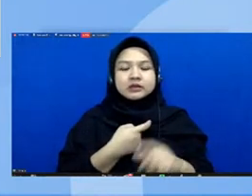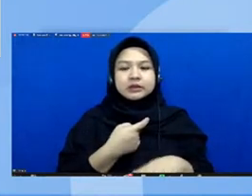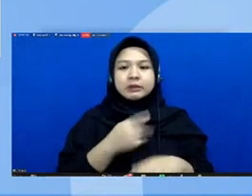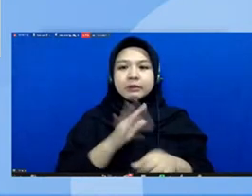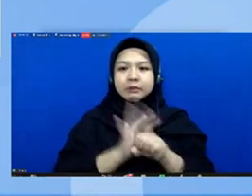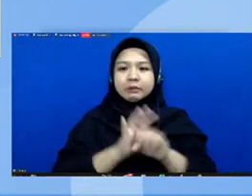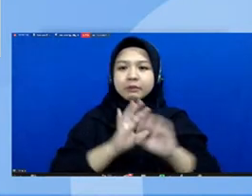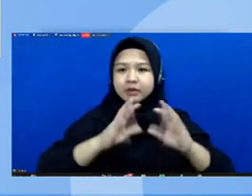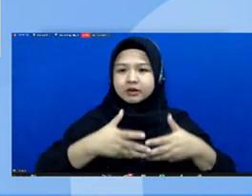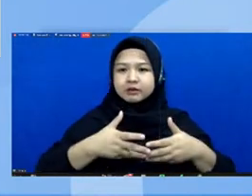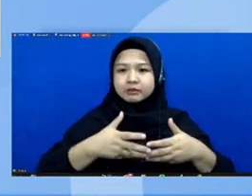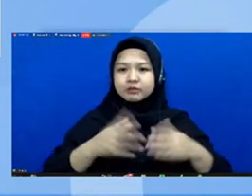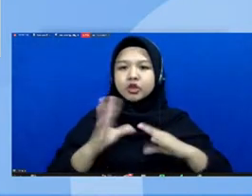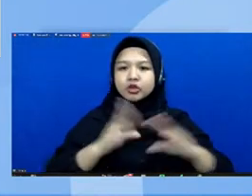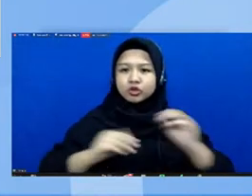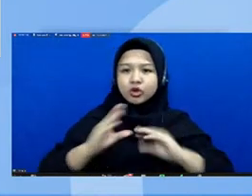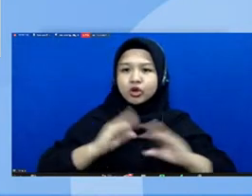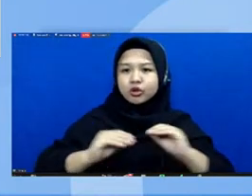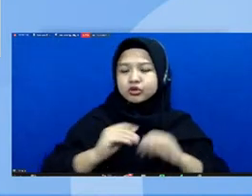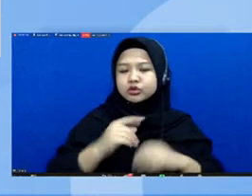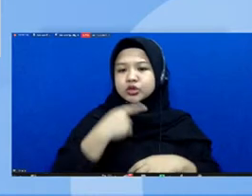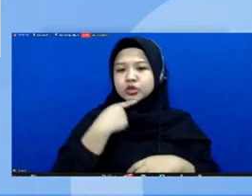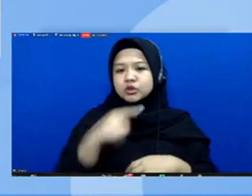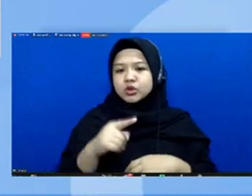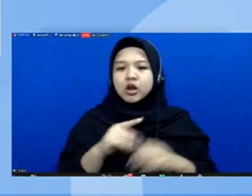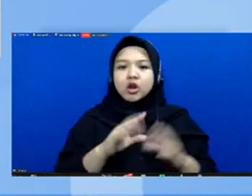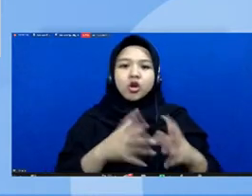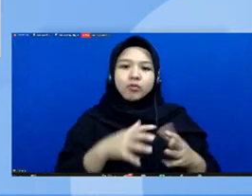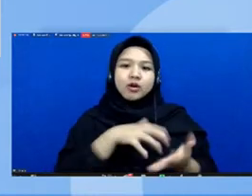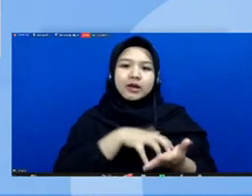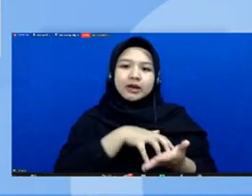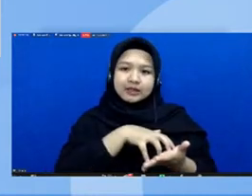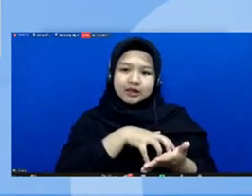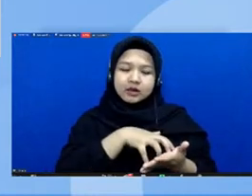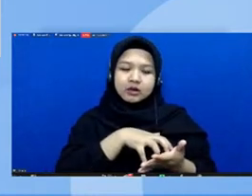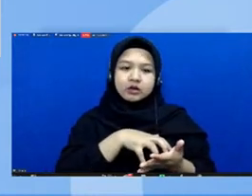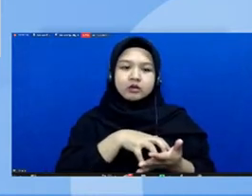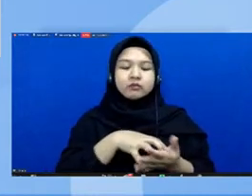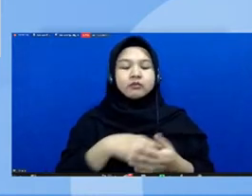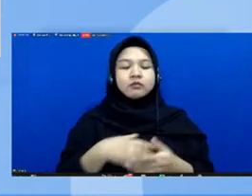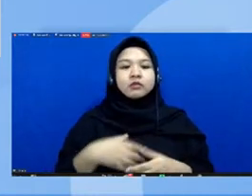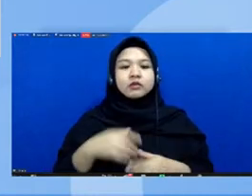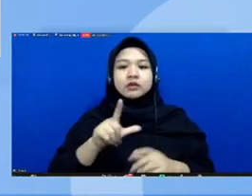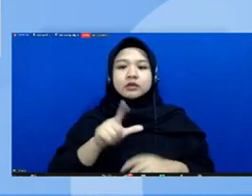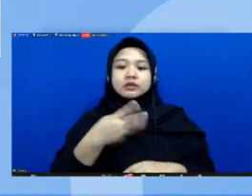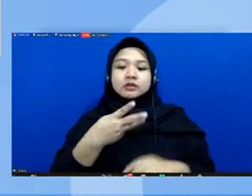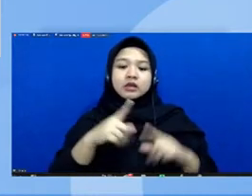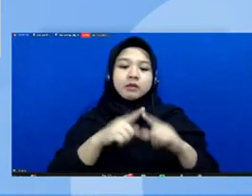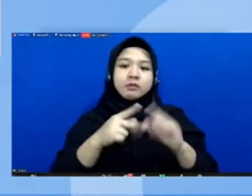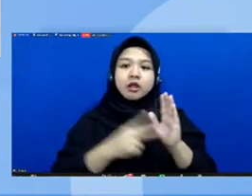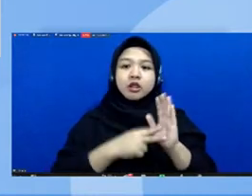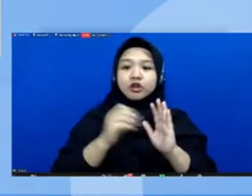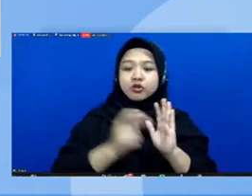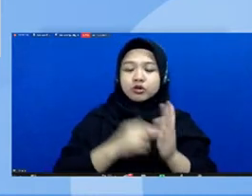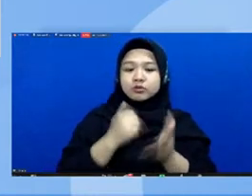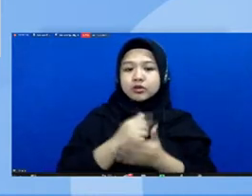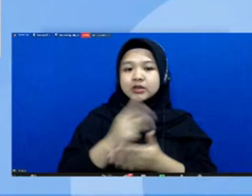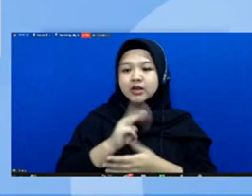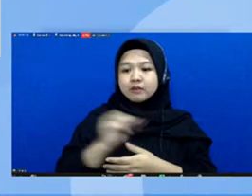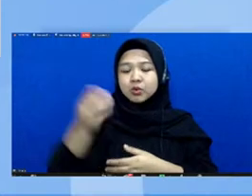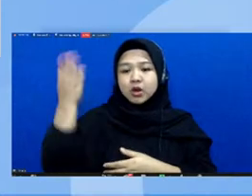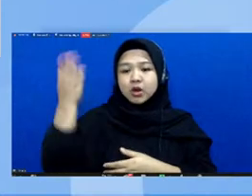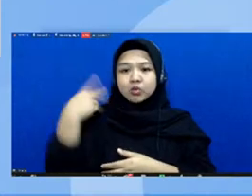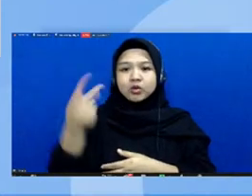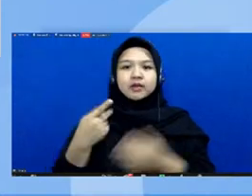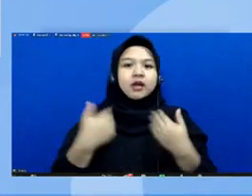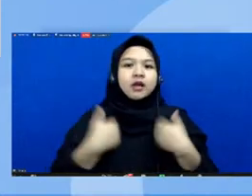pandemi talks yang membicarakan tentang kelompok rentan itu sendiri. Dengan Lean On sebenarnya 3 minggu lalu kami sudah